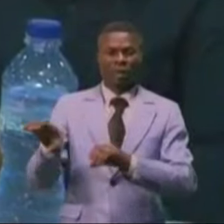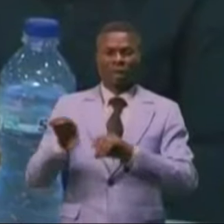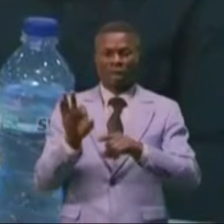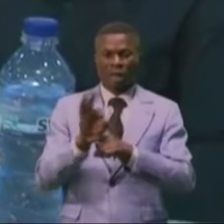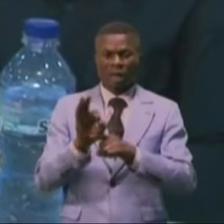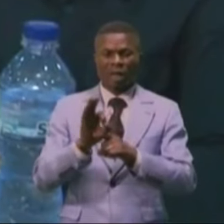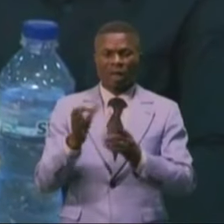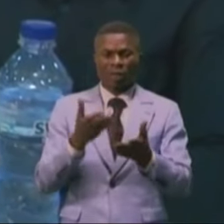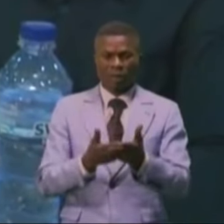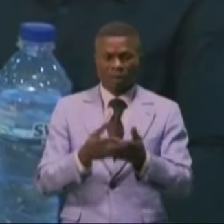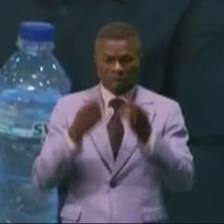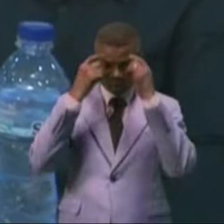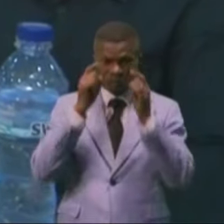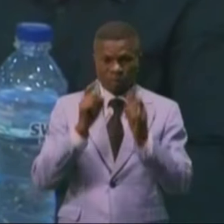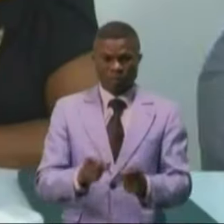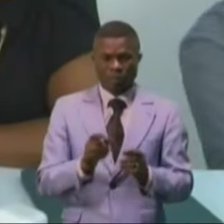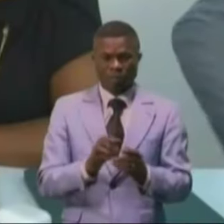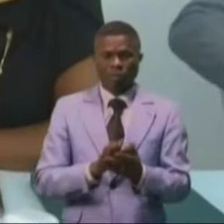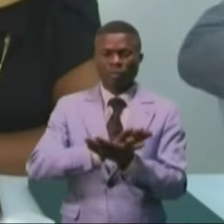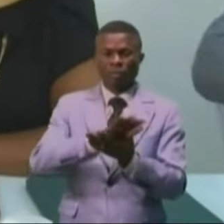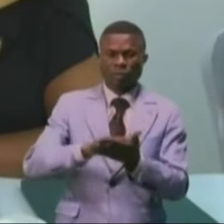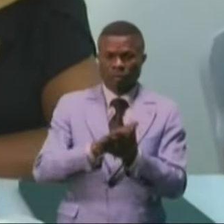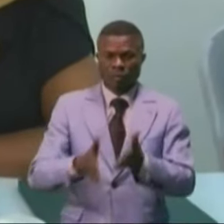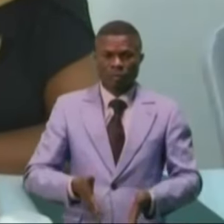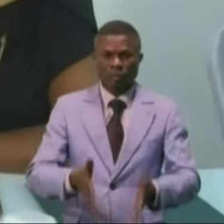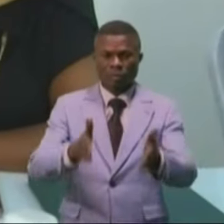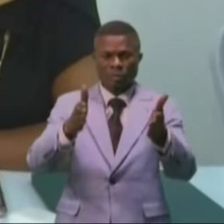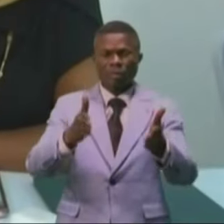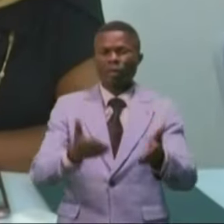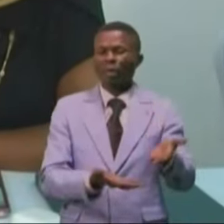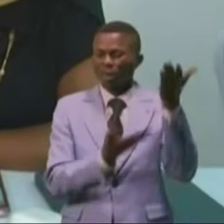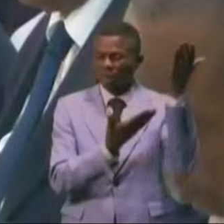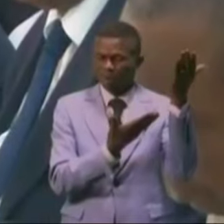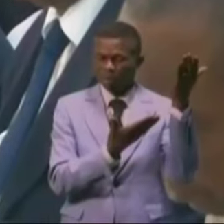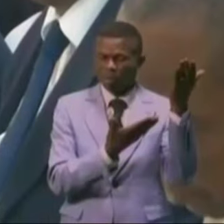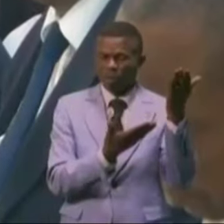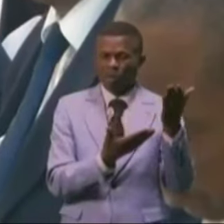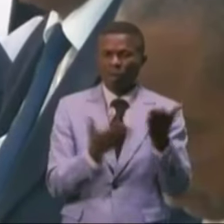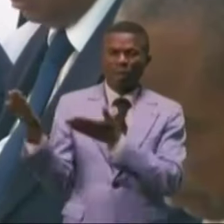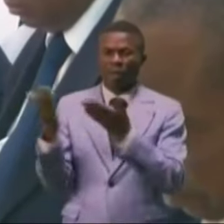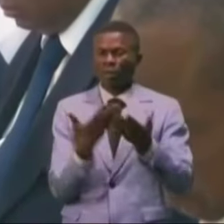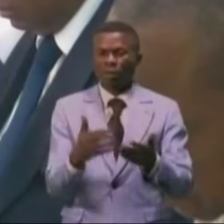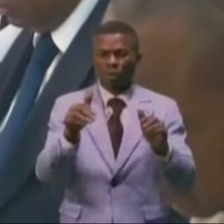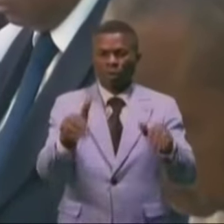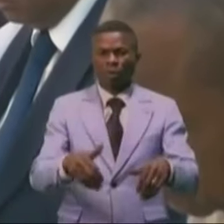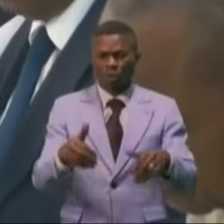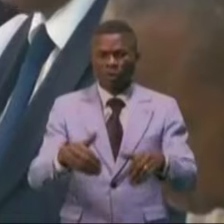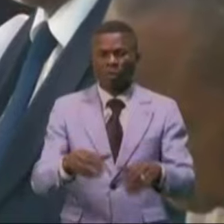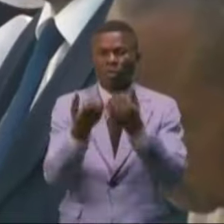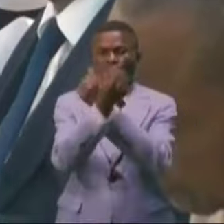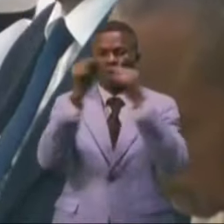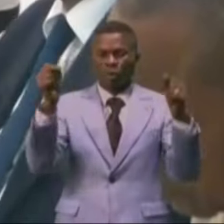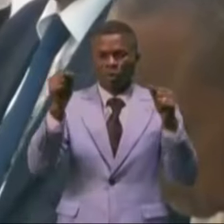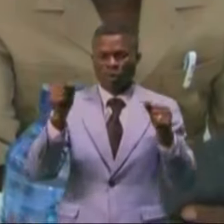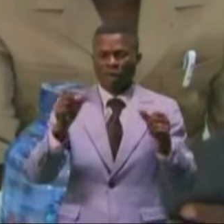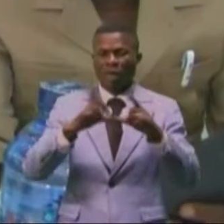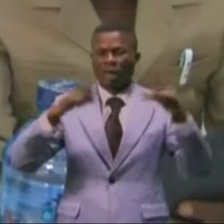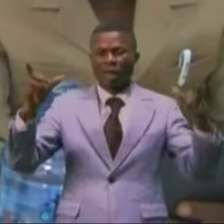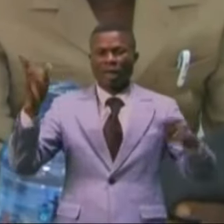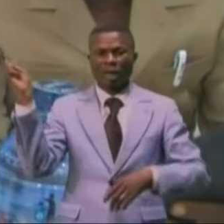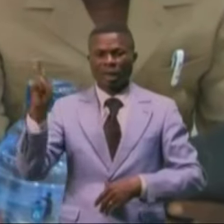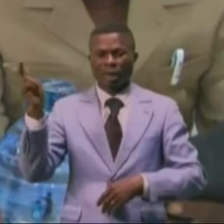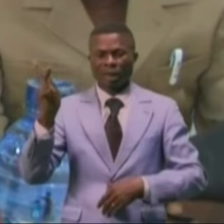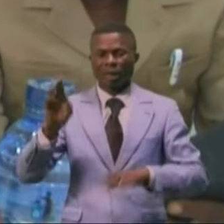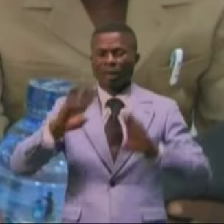il a été décidé l'asphaltage de cet axe d'une importance stratégique pour le désenclavement du Grand Kasaï et de